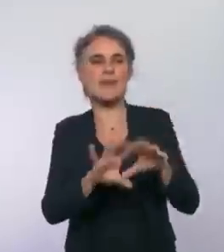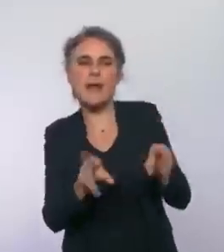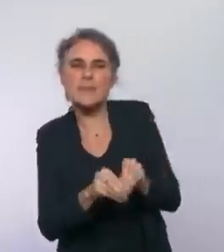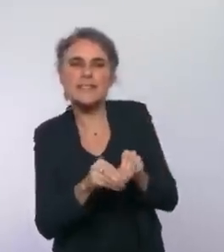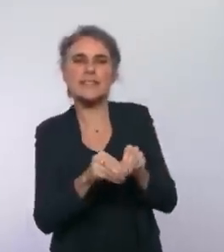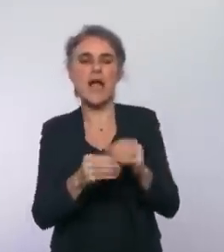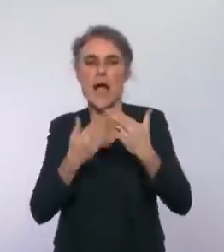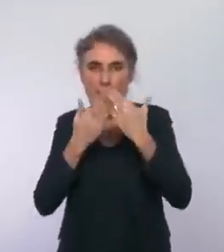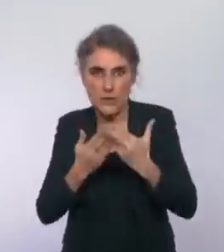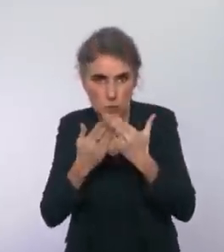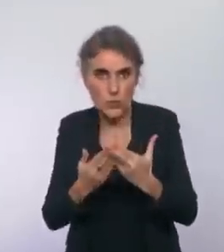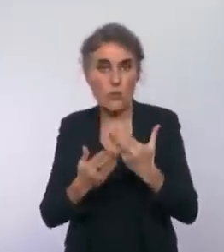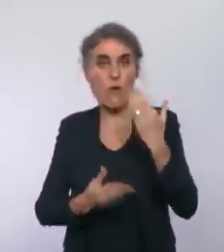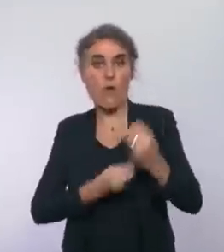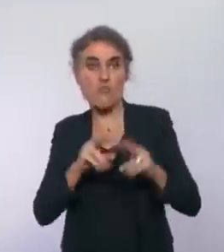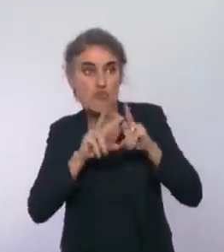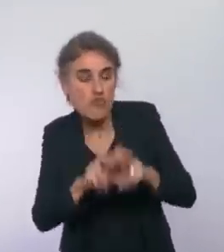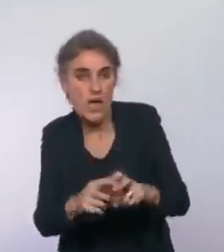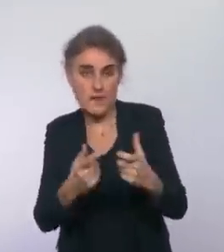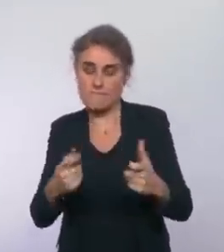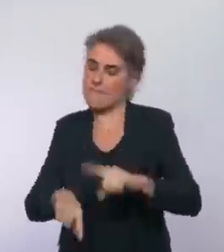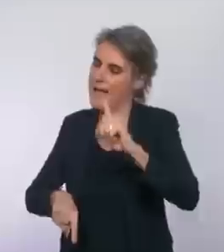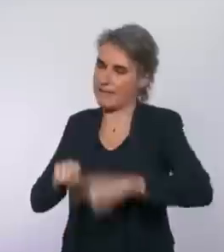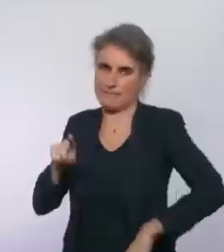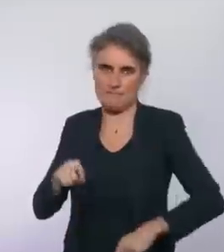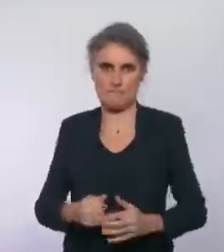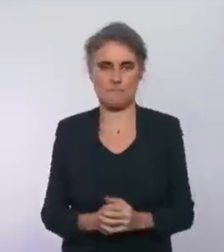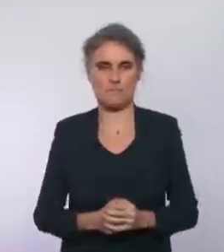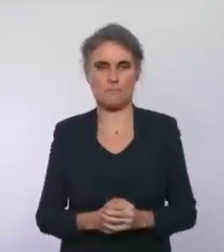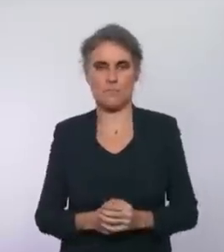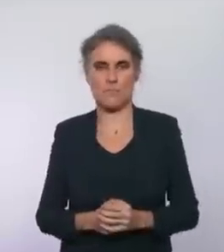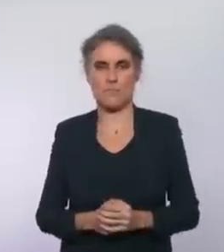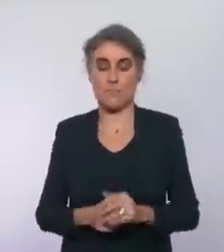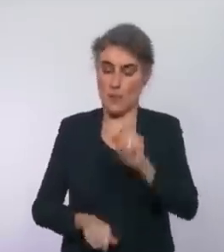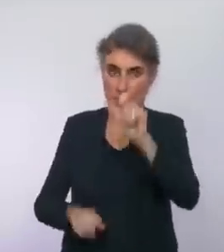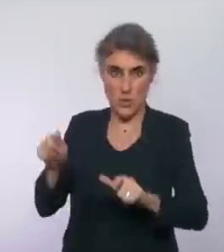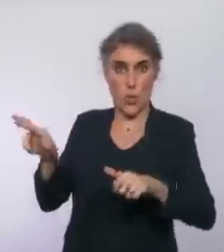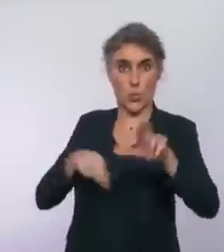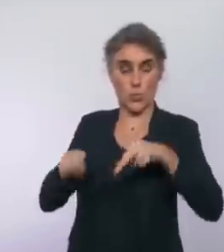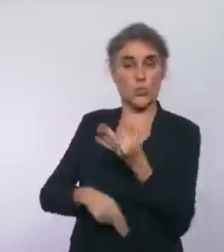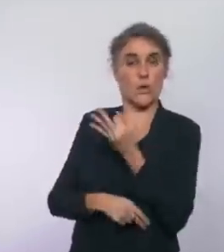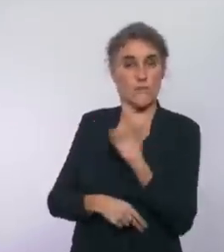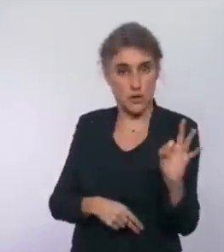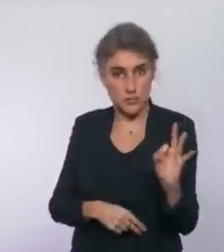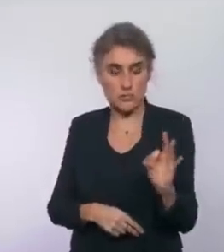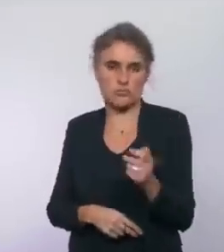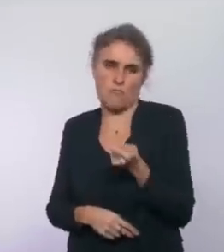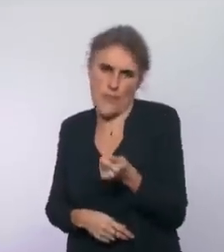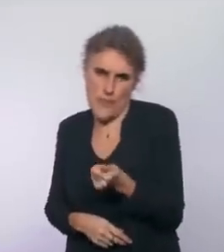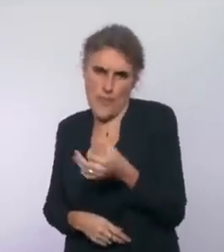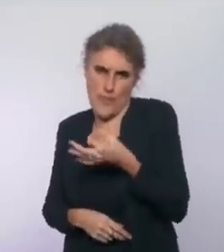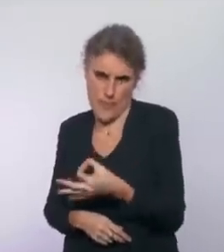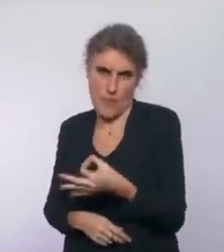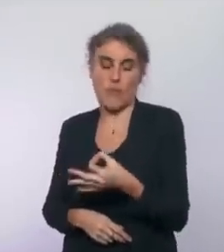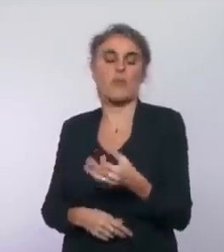familiales, d'études ou même de recherche. Ces personnes qui regagneront la France, elles seront assez peu nombreuses, feront